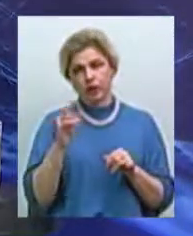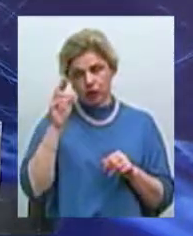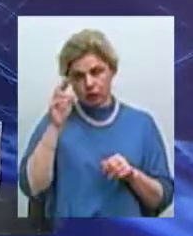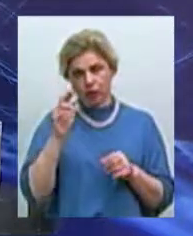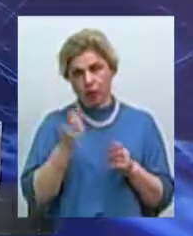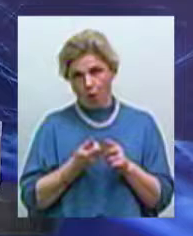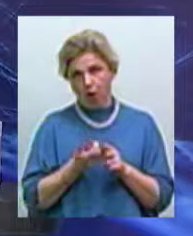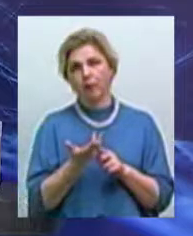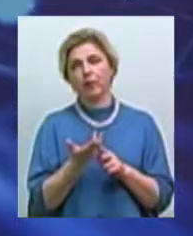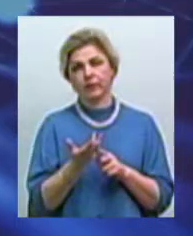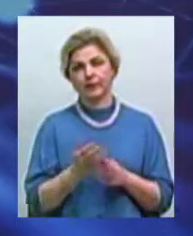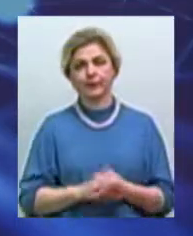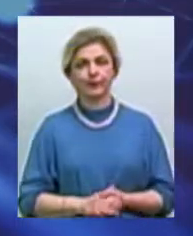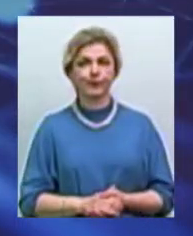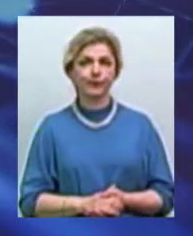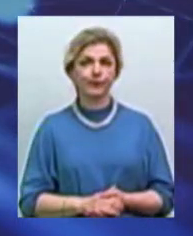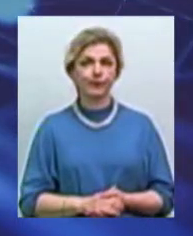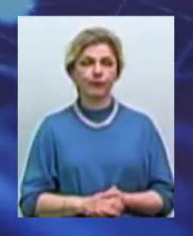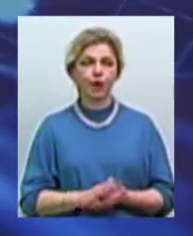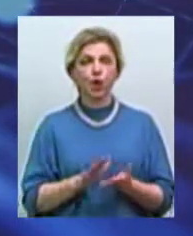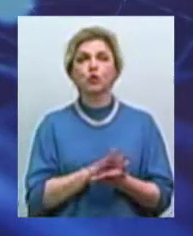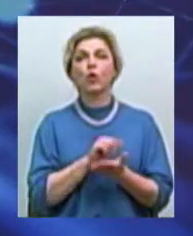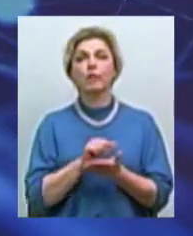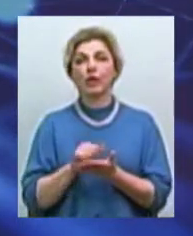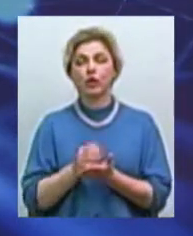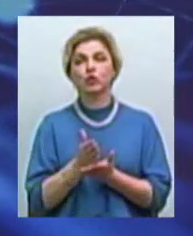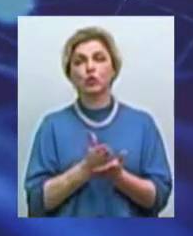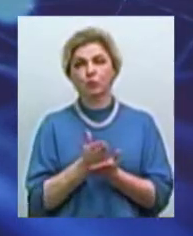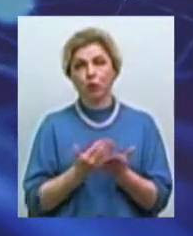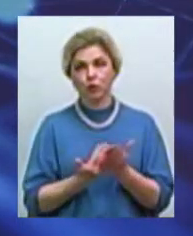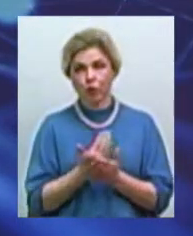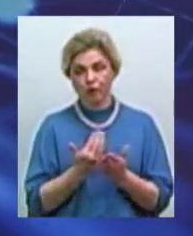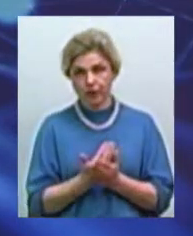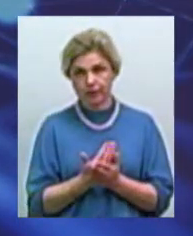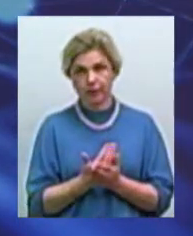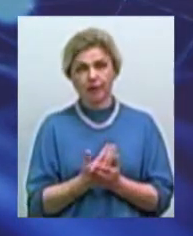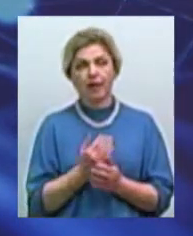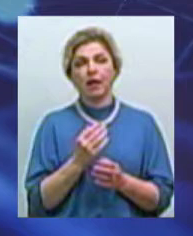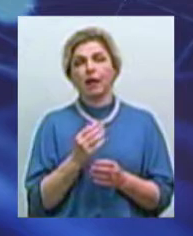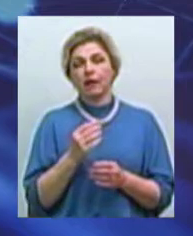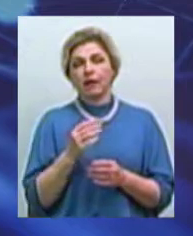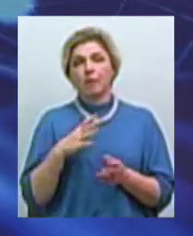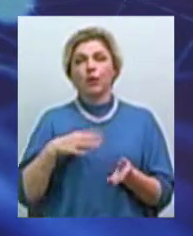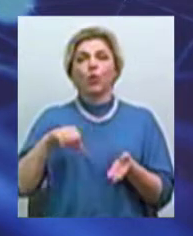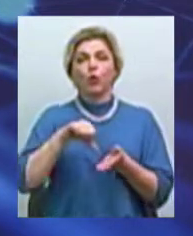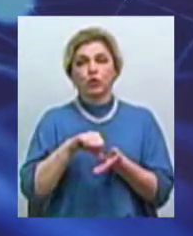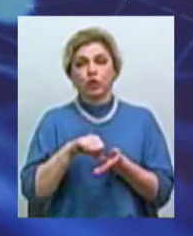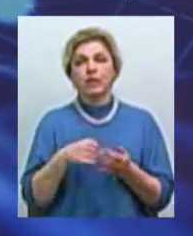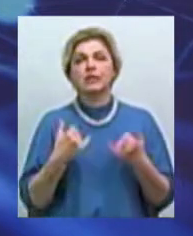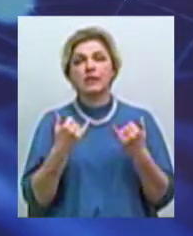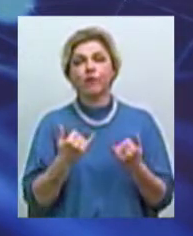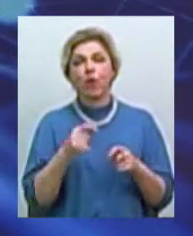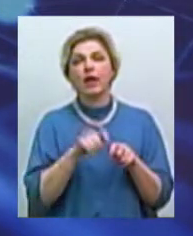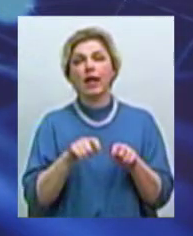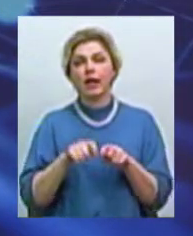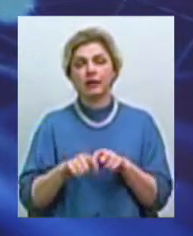працівників Укртрансбезпеки. Кореспонденти зі служби новин Валентина Гурова та Сергій Куропятник взяли участь у сьогоднішньому рейді з